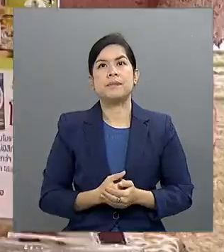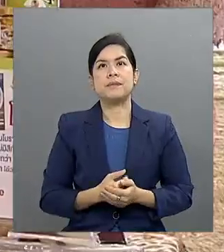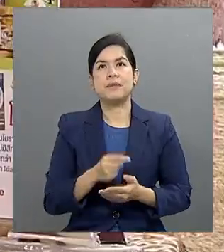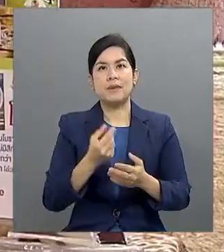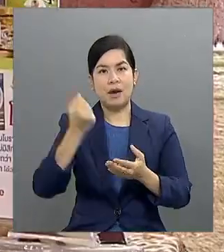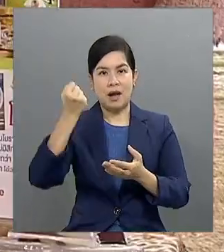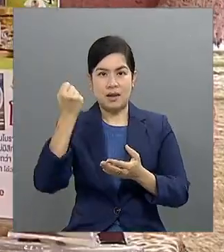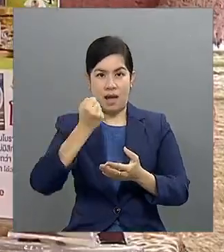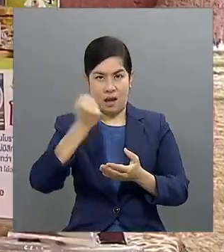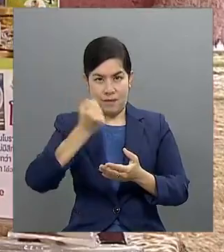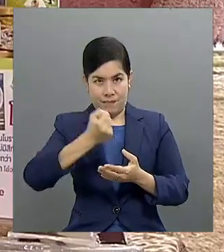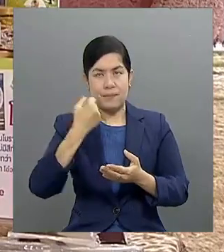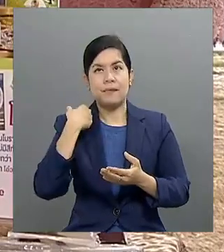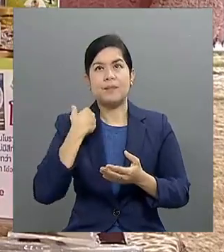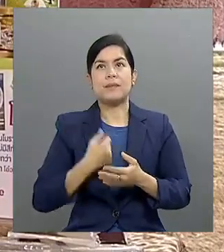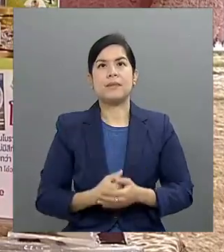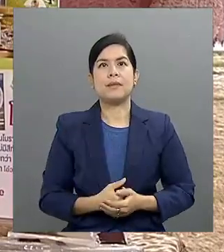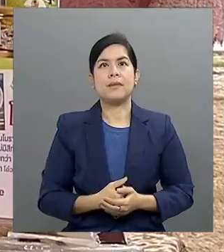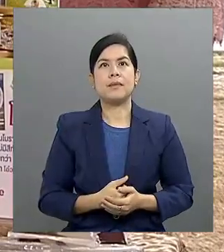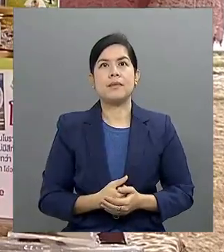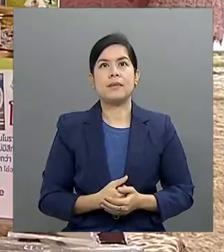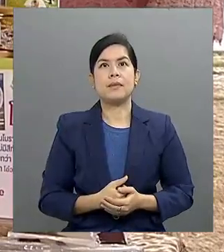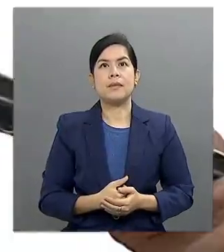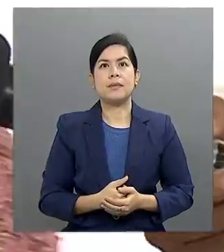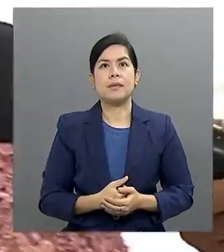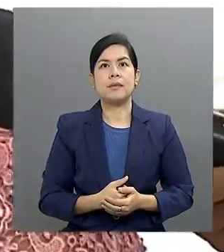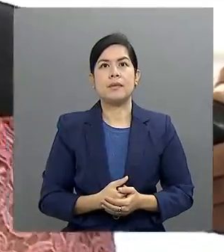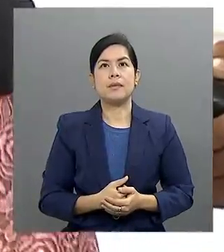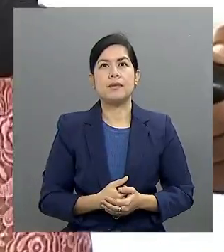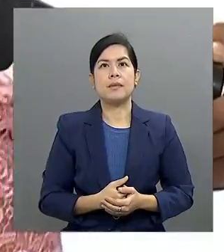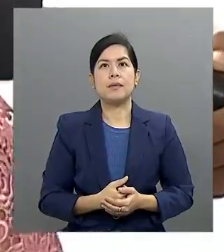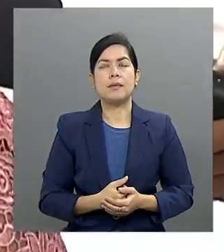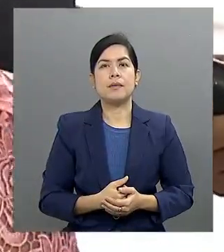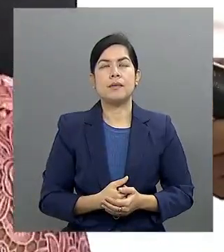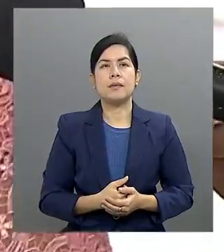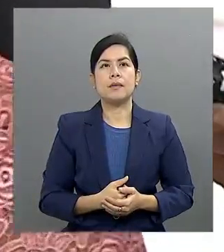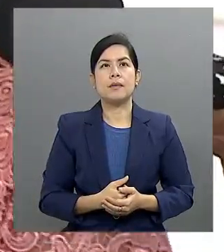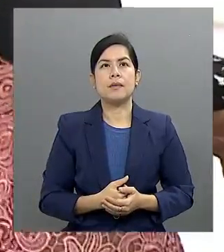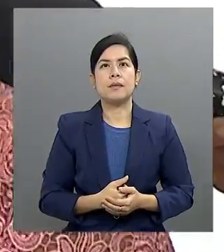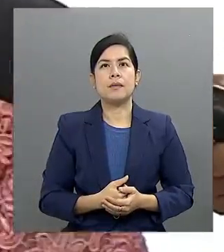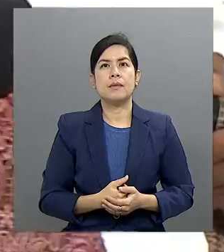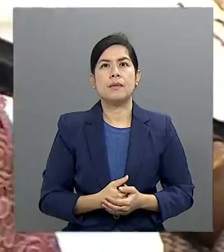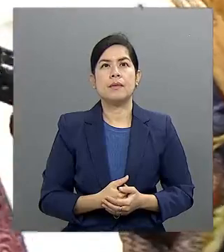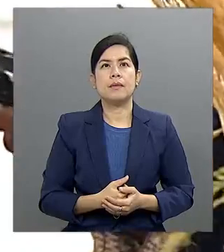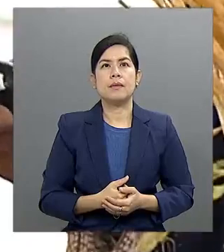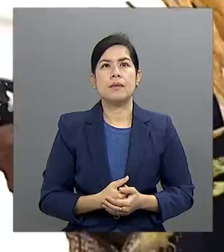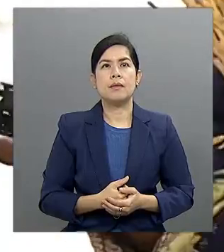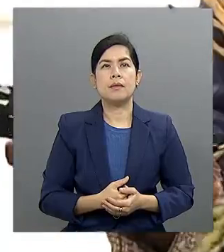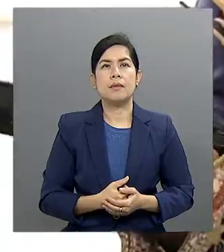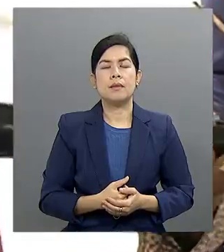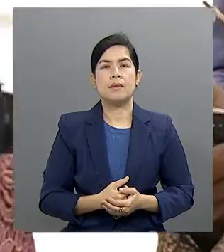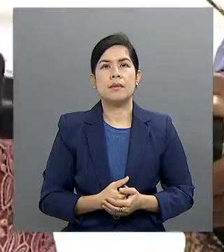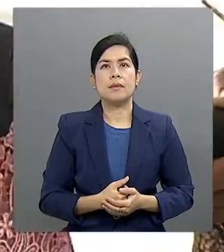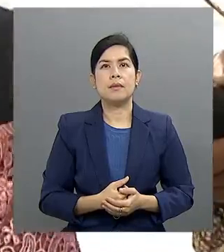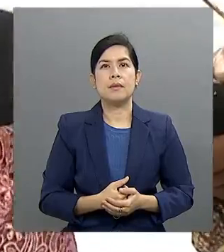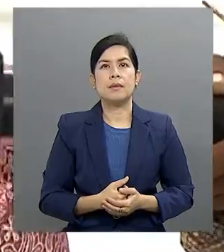ดูนะ ใช้สากตำค่ะ โอเคมาให้น้องยุ้ยช่วยอะไรไหม น้องยุ้ยจะช่วยตำไหมคะ ได้ค่ะ เดี๋ยวพี่อัมใส่ไ